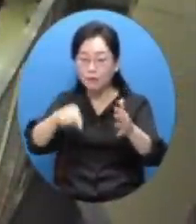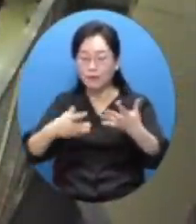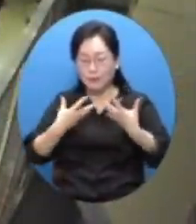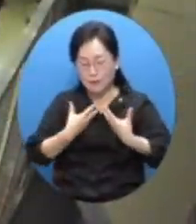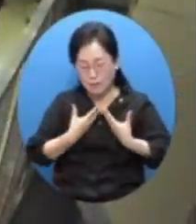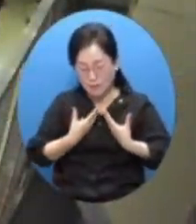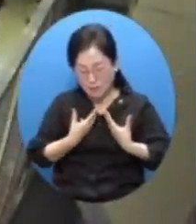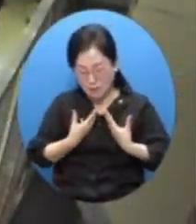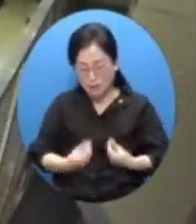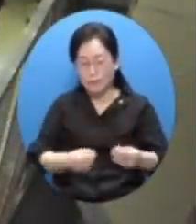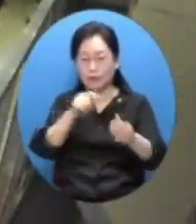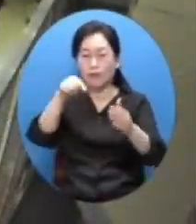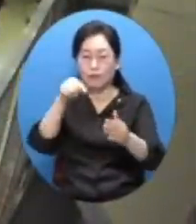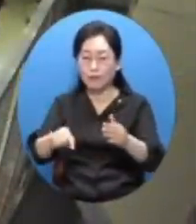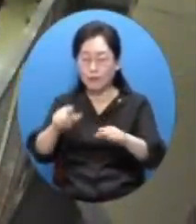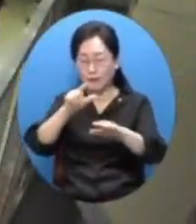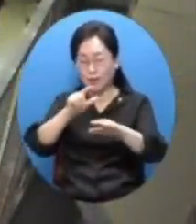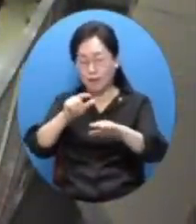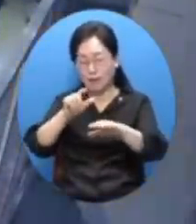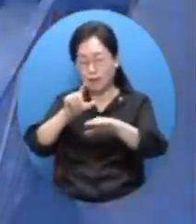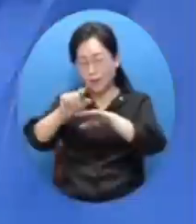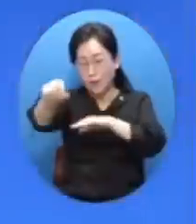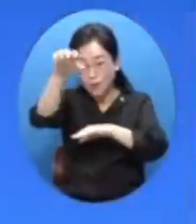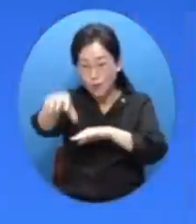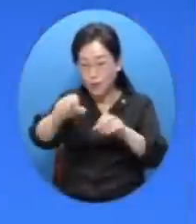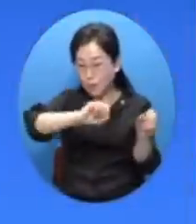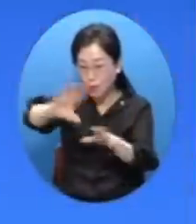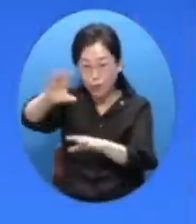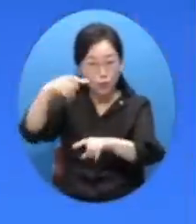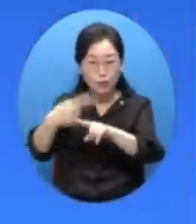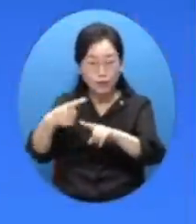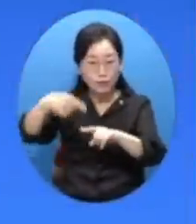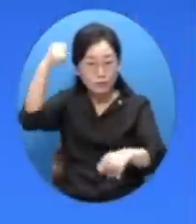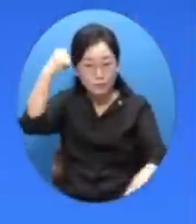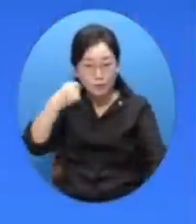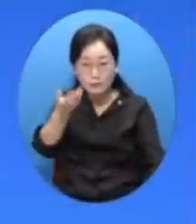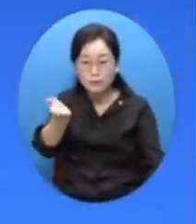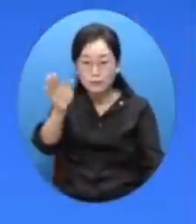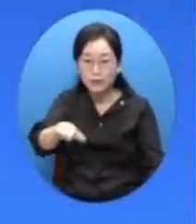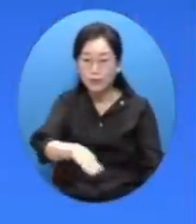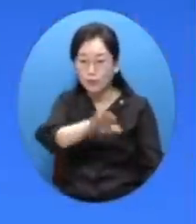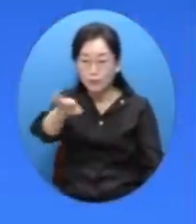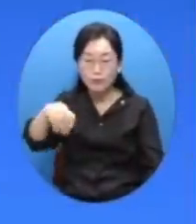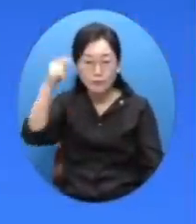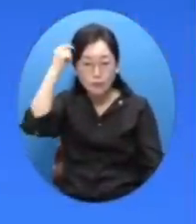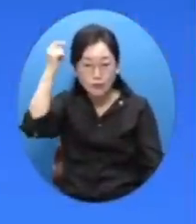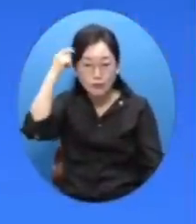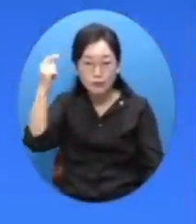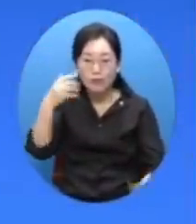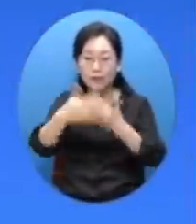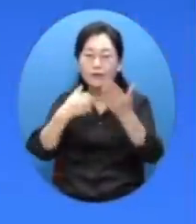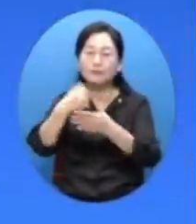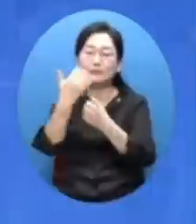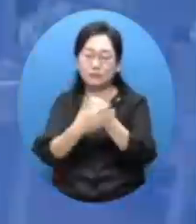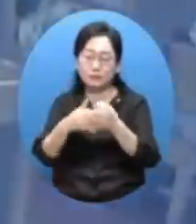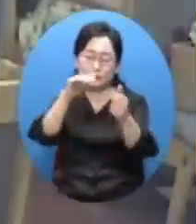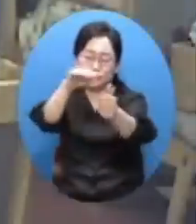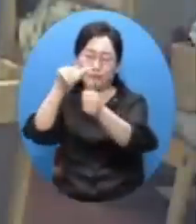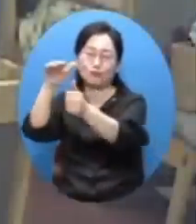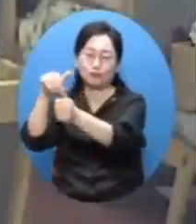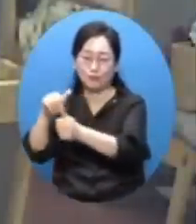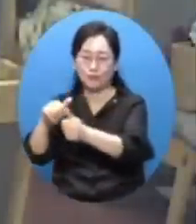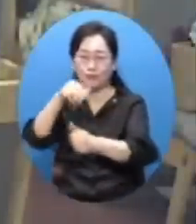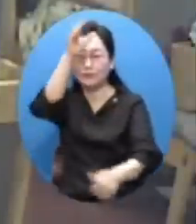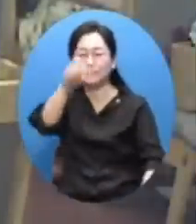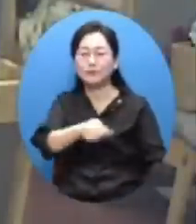가운데 땅 모퉁이와 같이 버려진 인생길을 살던 우리들이 웬일인지 웬일인지 하나님의 부르심을 받아